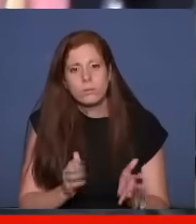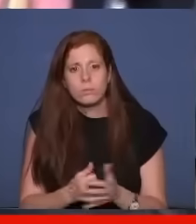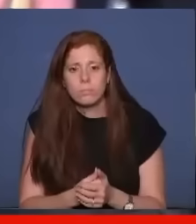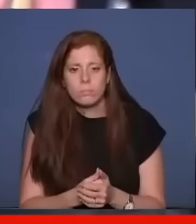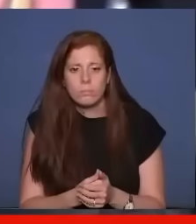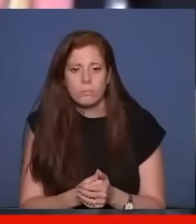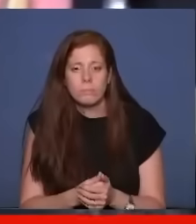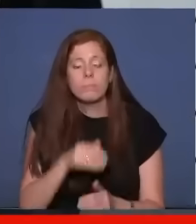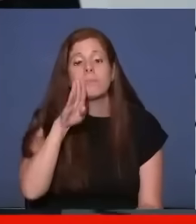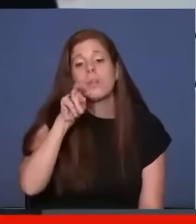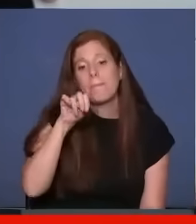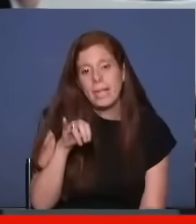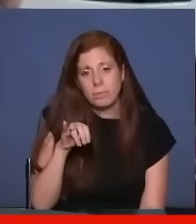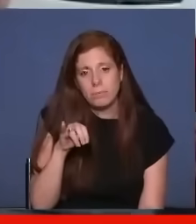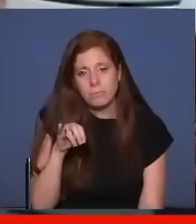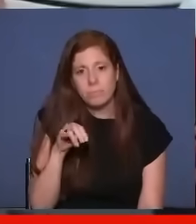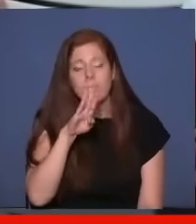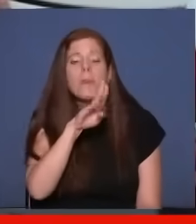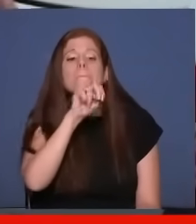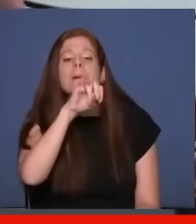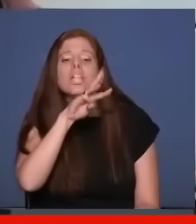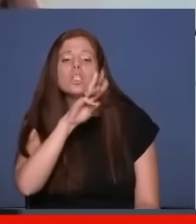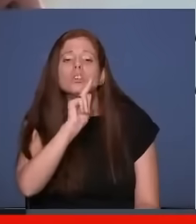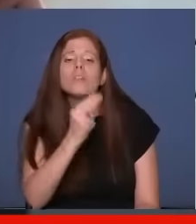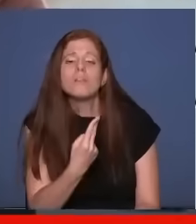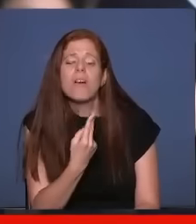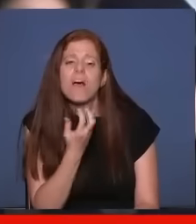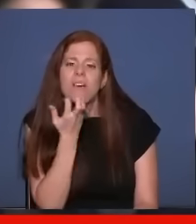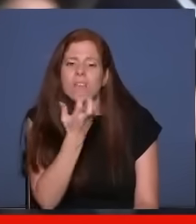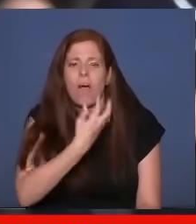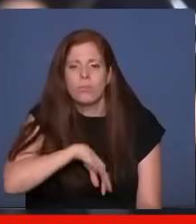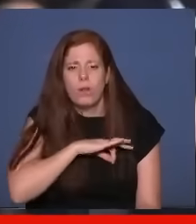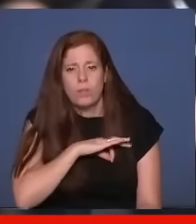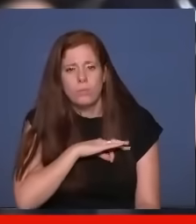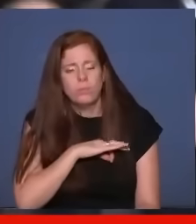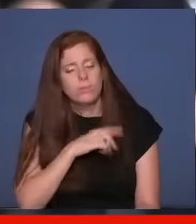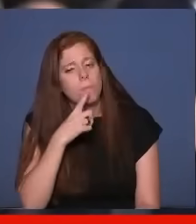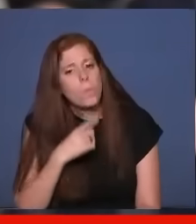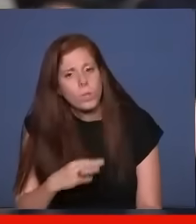בני, בנישקה היקר שלנו, מותק שלי,